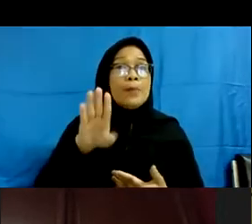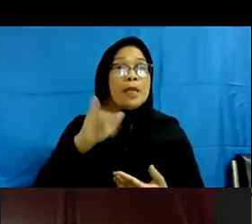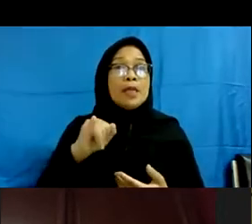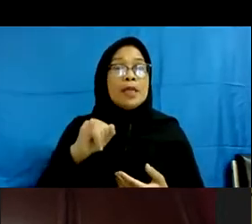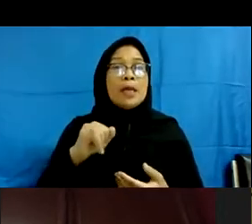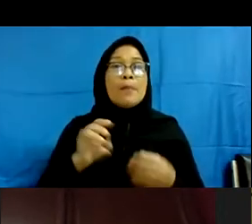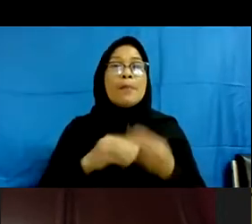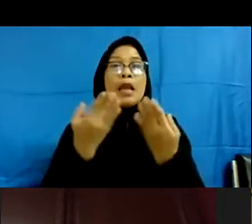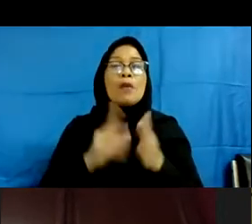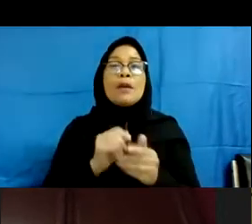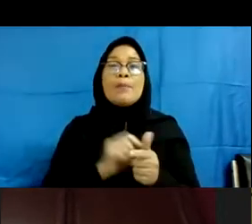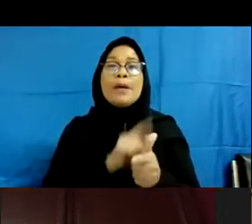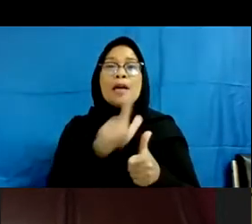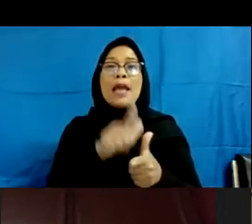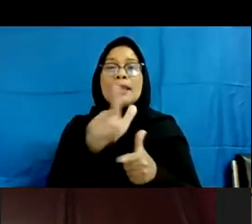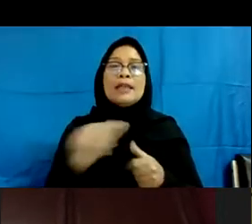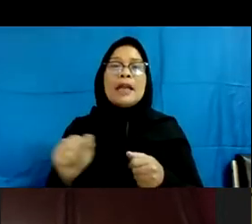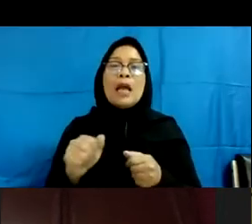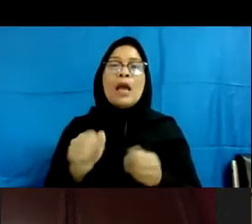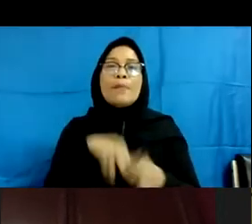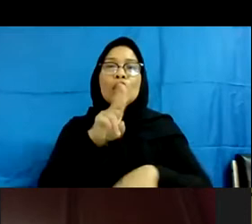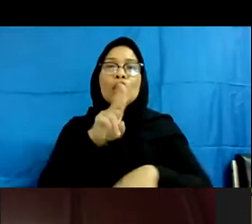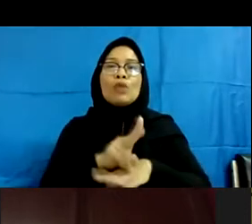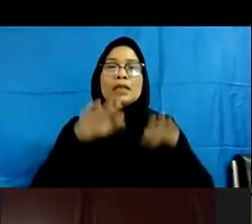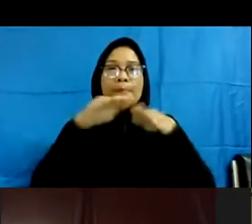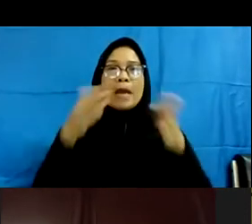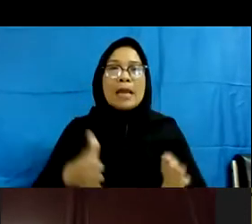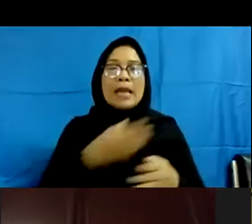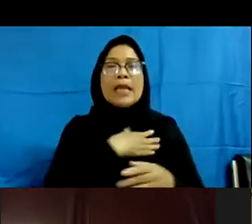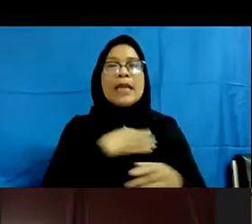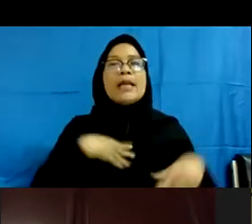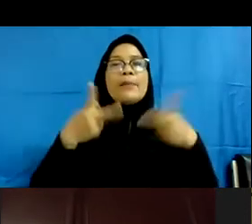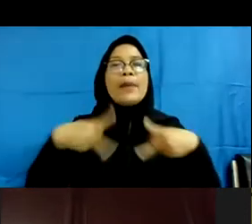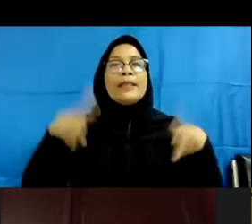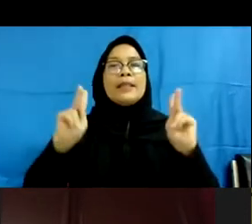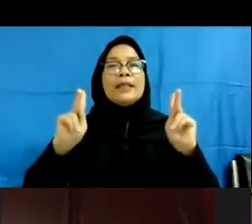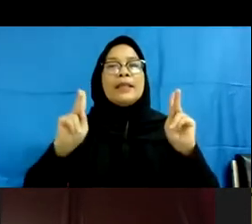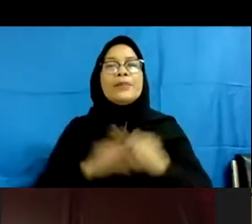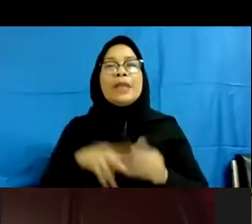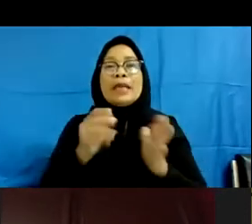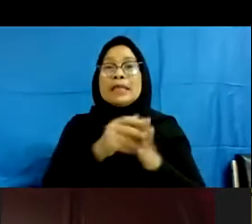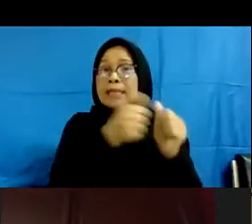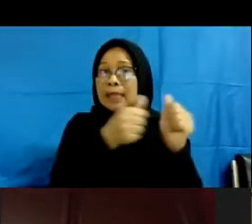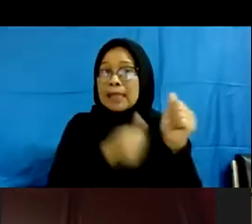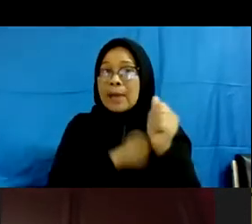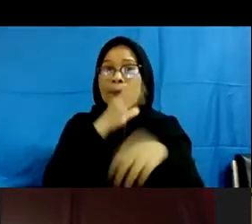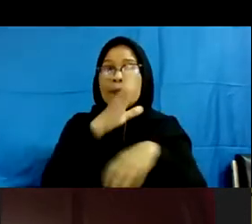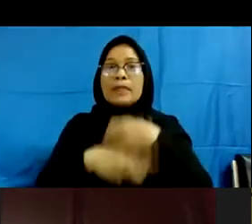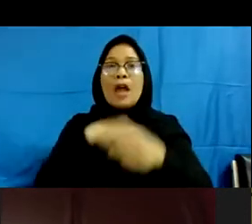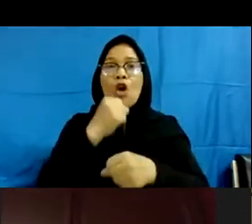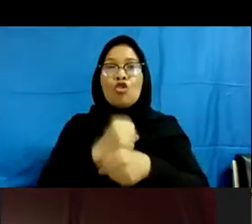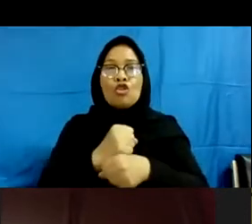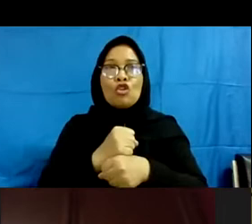bagi petugas balai atau panti? Sangat dimungkinkan. Karena kami setiap tahun melakukan secara reguler